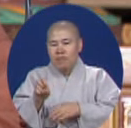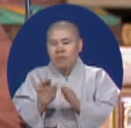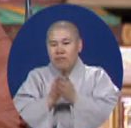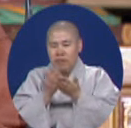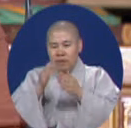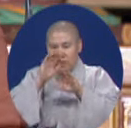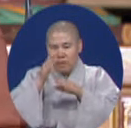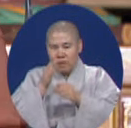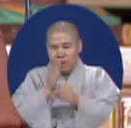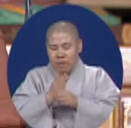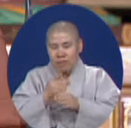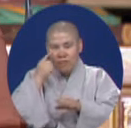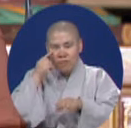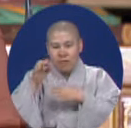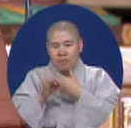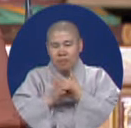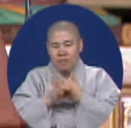말씀이 있어요.